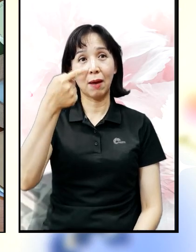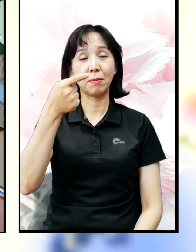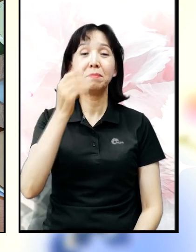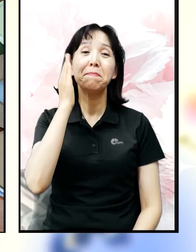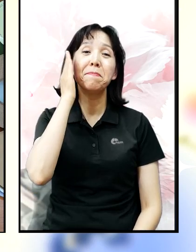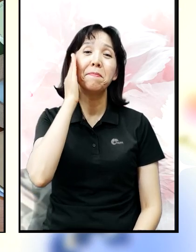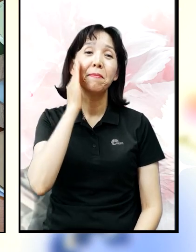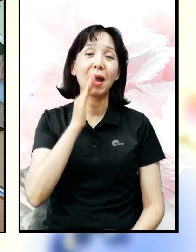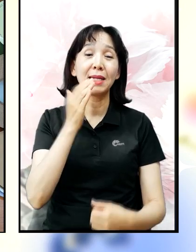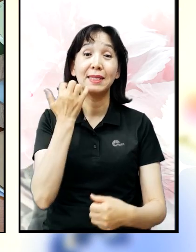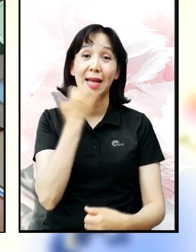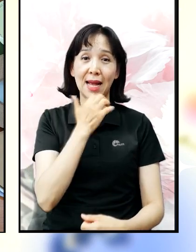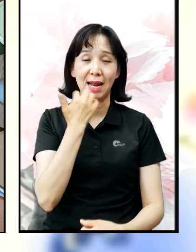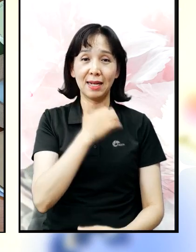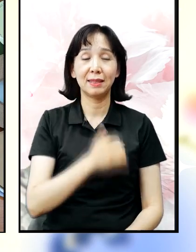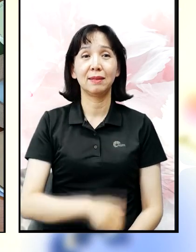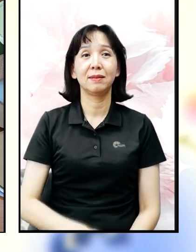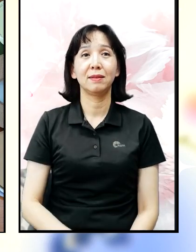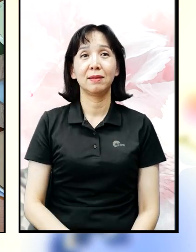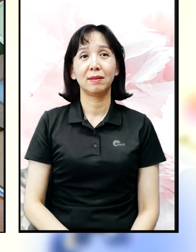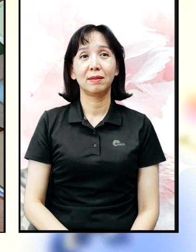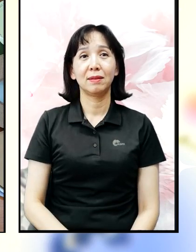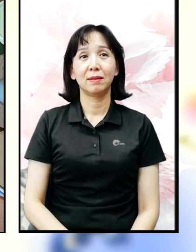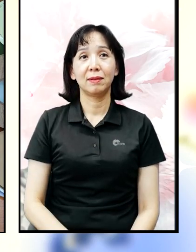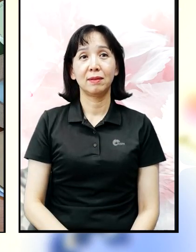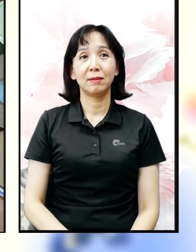그 다음은 파랑색,